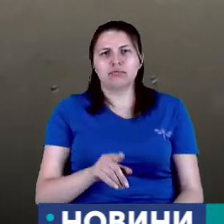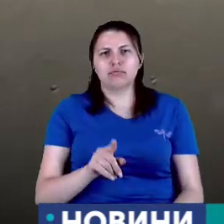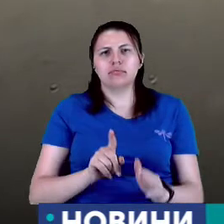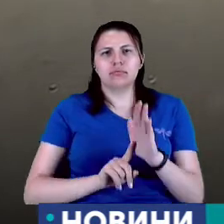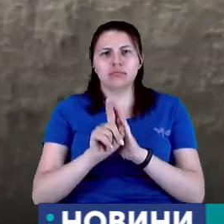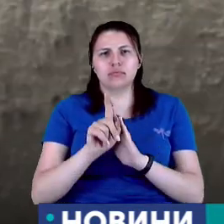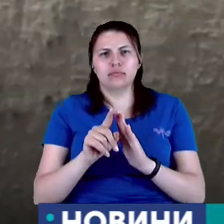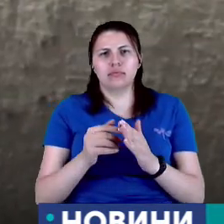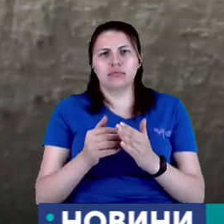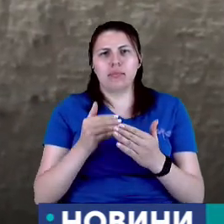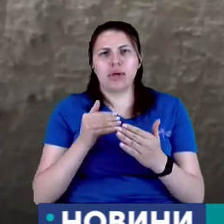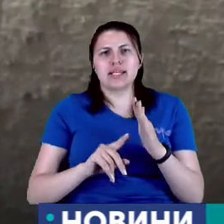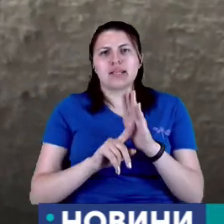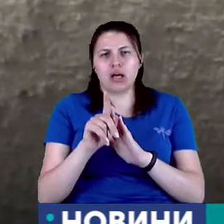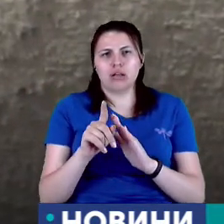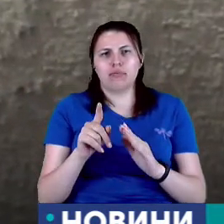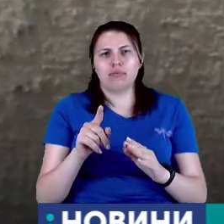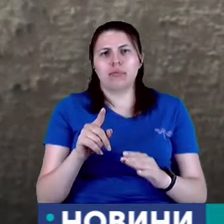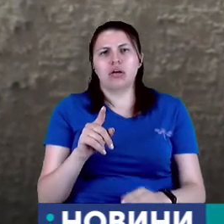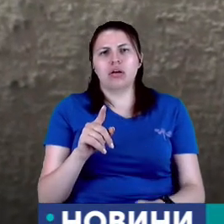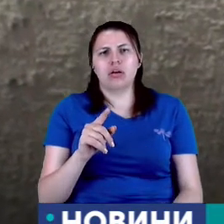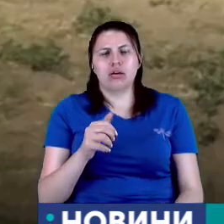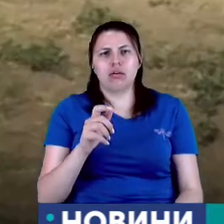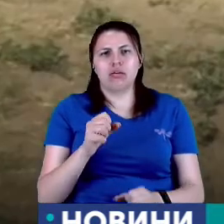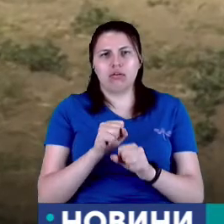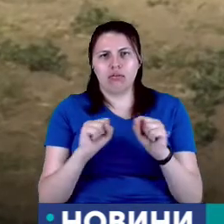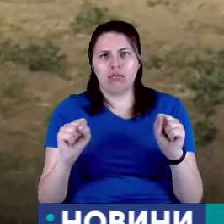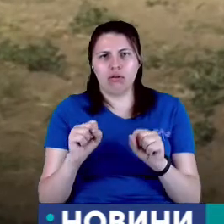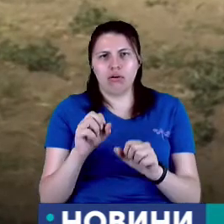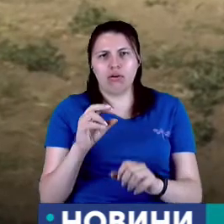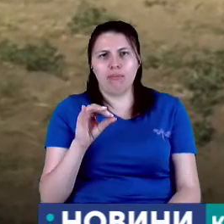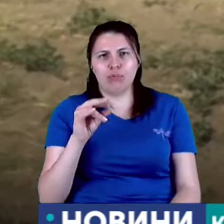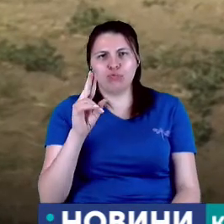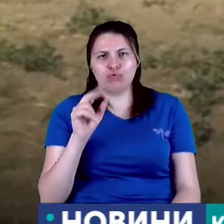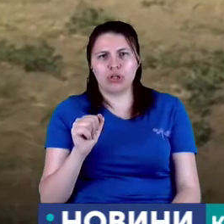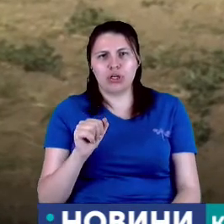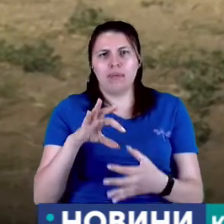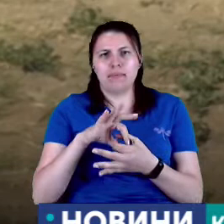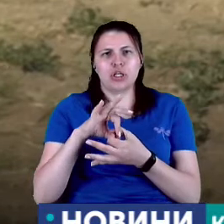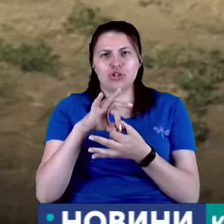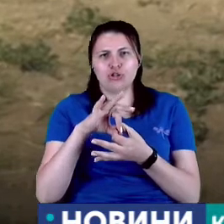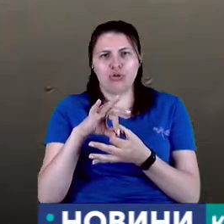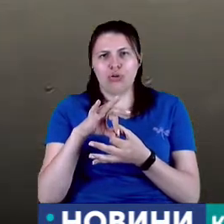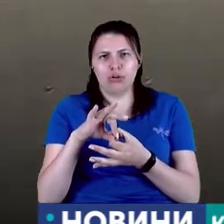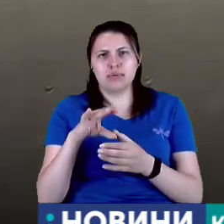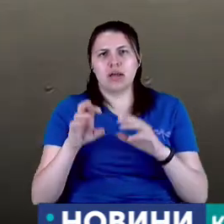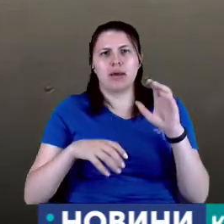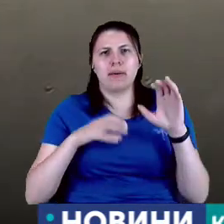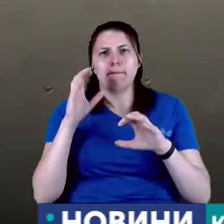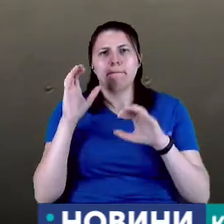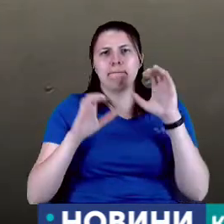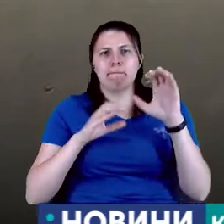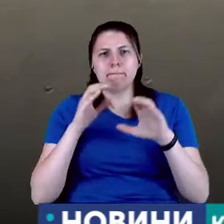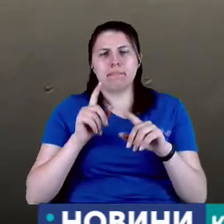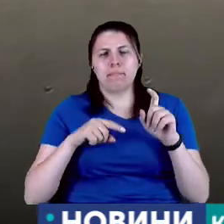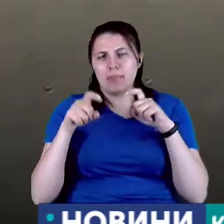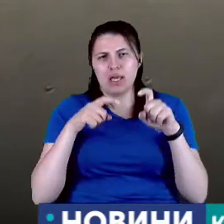хлопушку, тобто стартову платформу, і прищолкуємося карабіном і бігаємо приблизно 2 рази